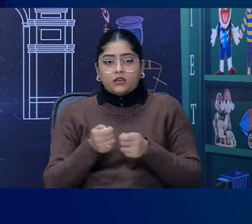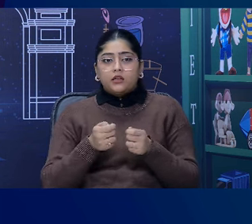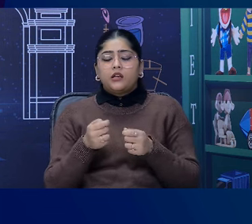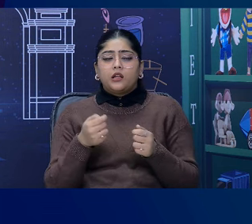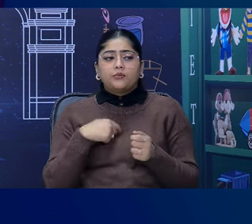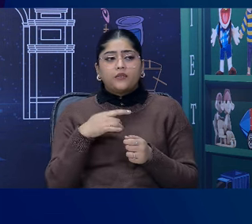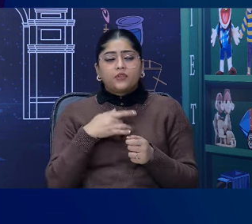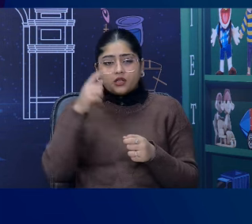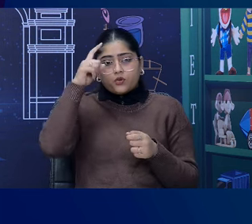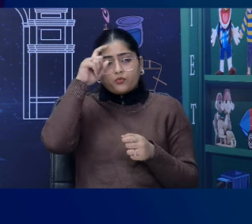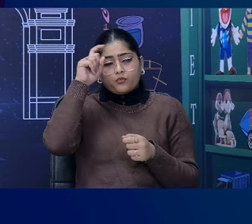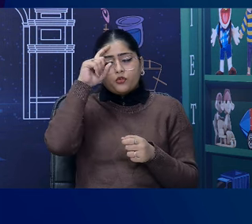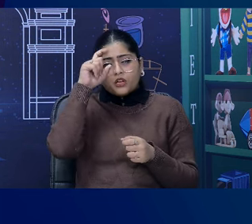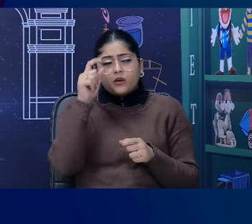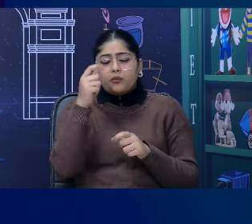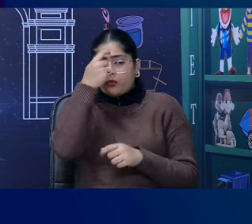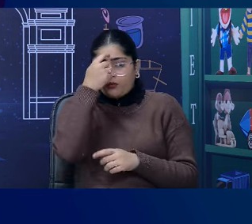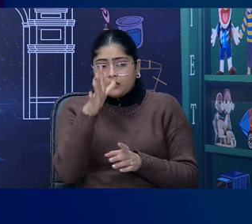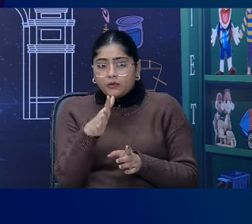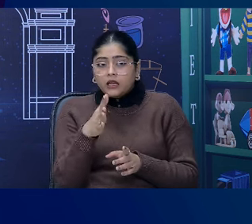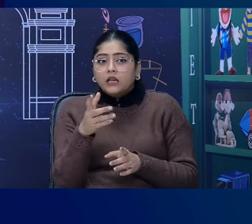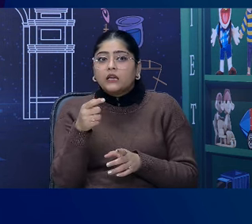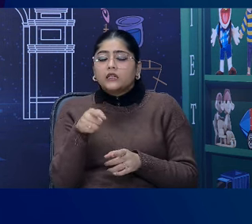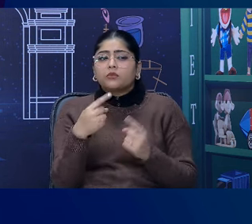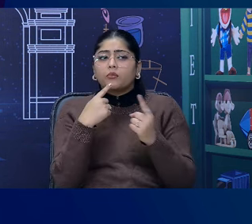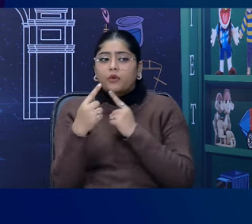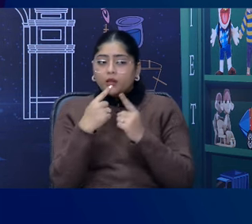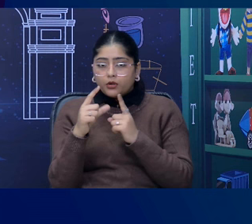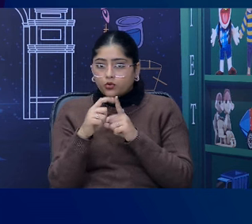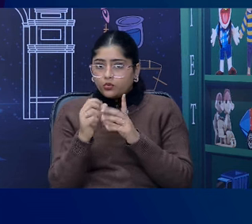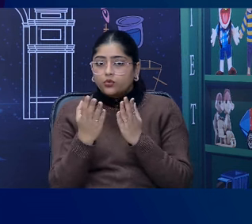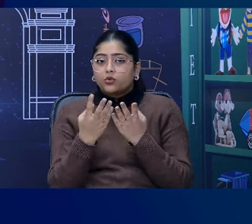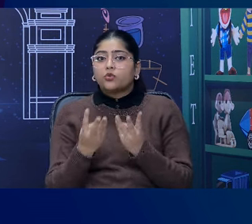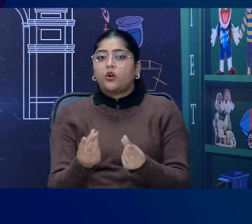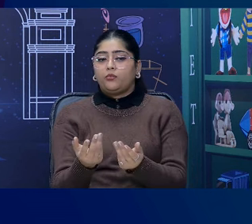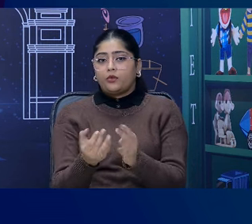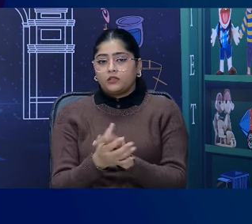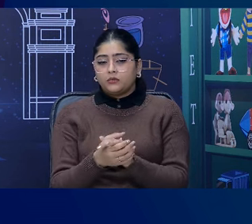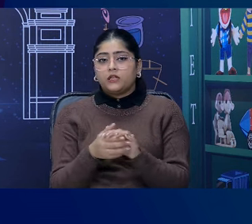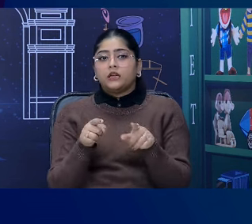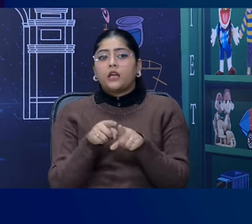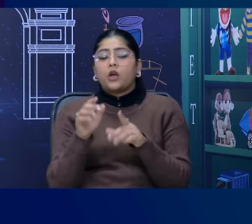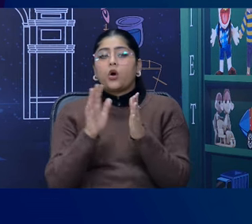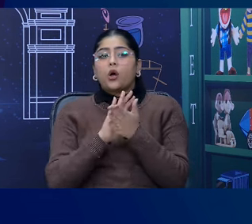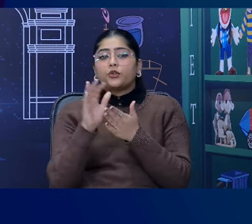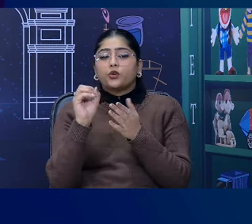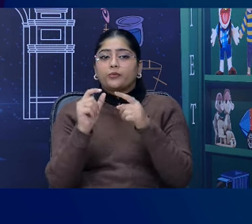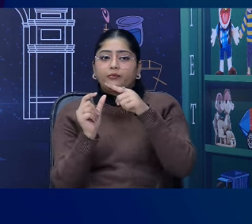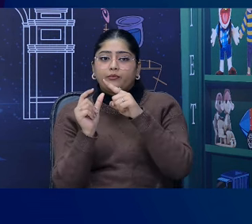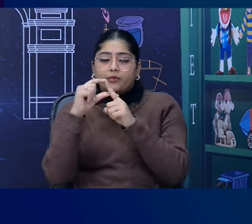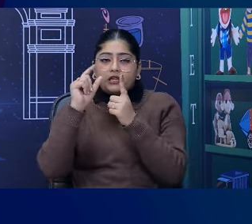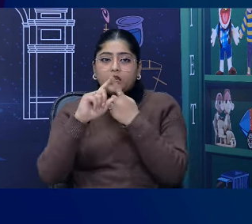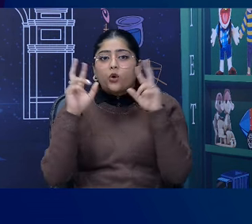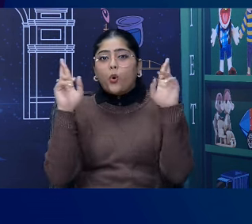स्ट्रेस जो भी है मेरा इसको मैं बात करके ठीक कर सकता हूं इसमें हम बोलते हैं होप उम्मीद जो